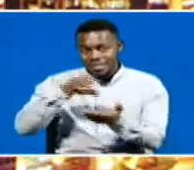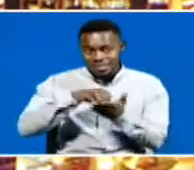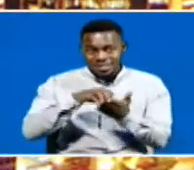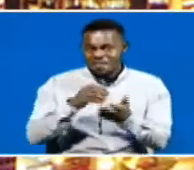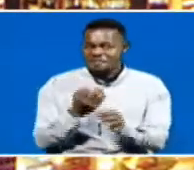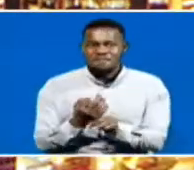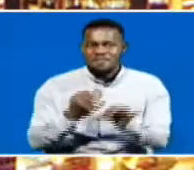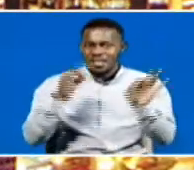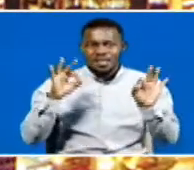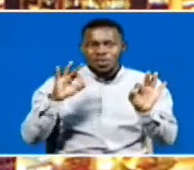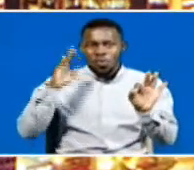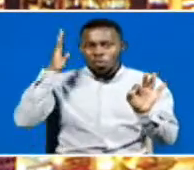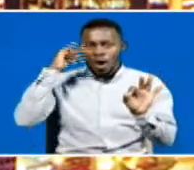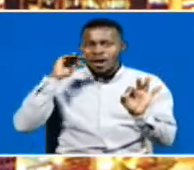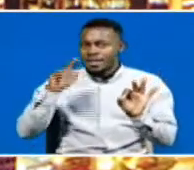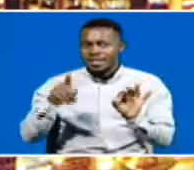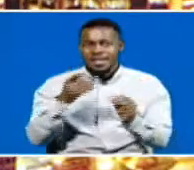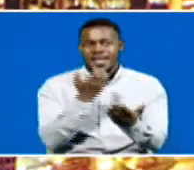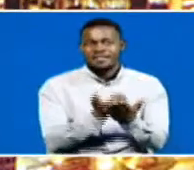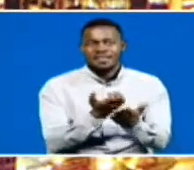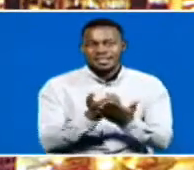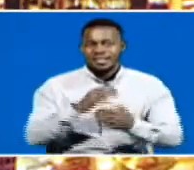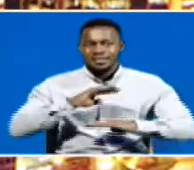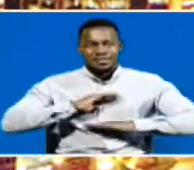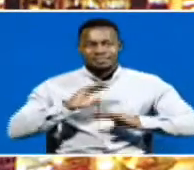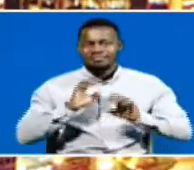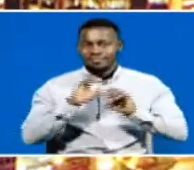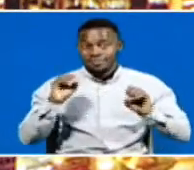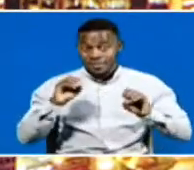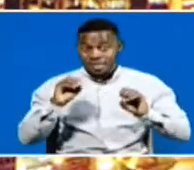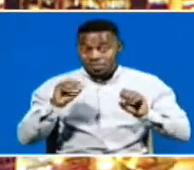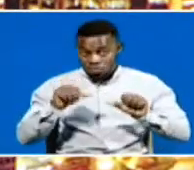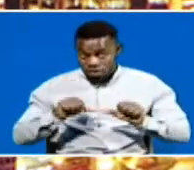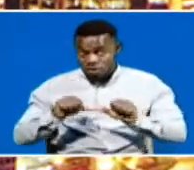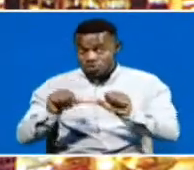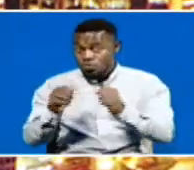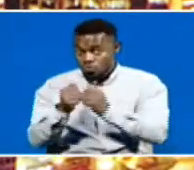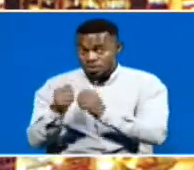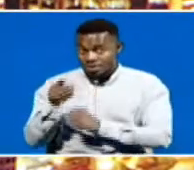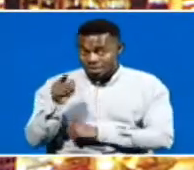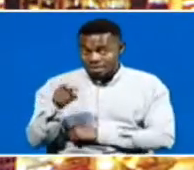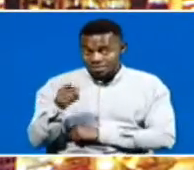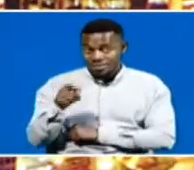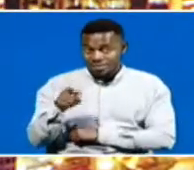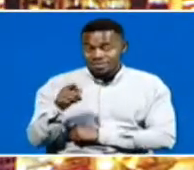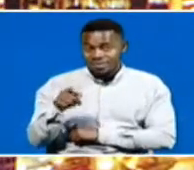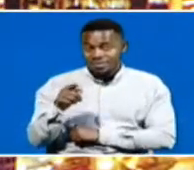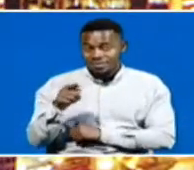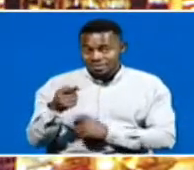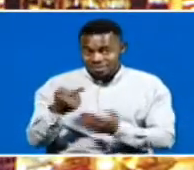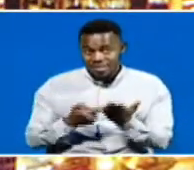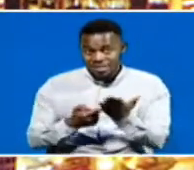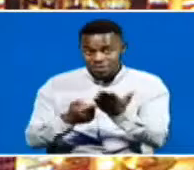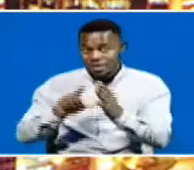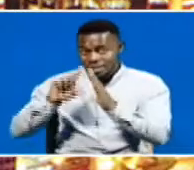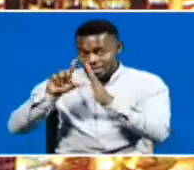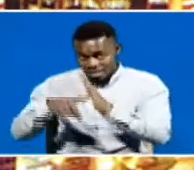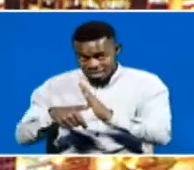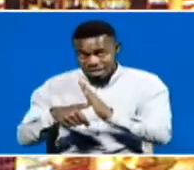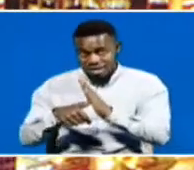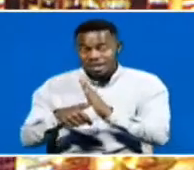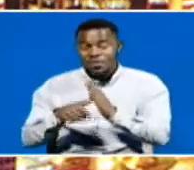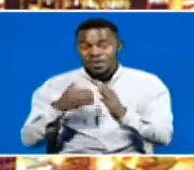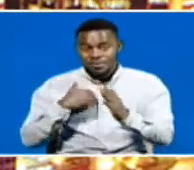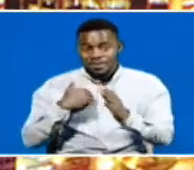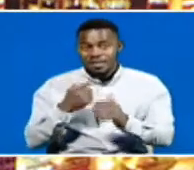kwenye makosa ambayo alikuwa yakimkabili, basi utayapata mwendo wa saa 2 kamili akiwa na mwanahabari mwenzangu Emmanuel To. Tunachukua fursa sasa